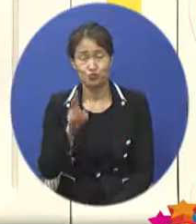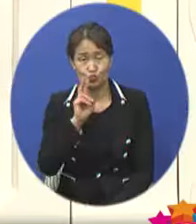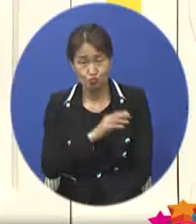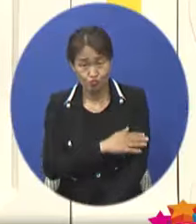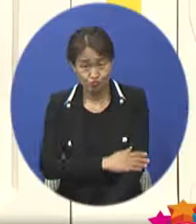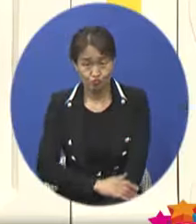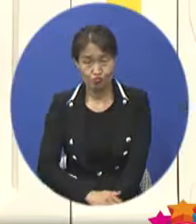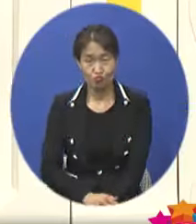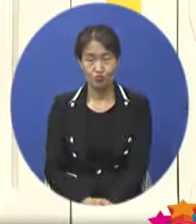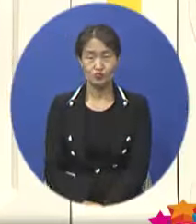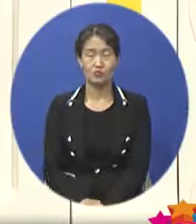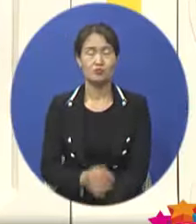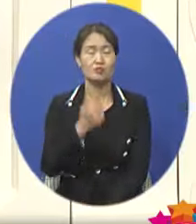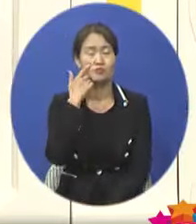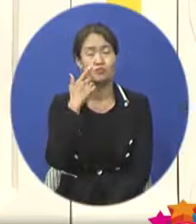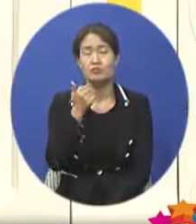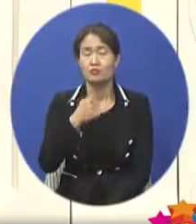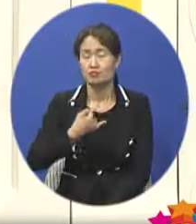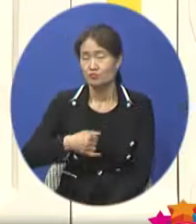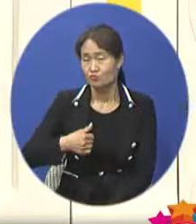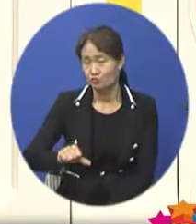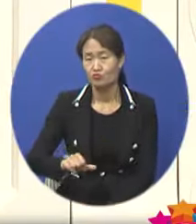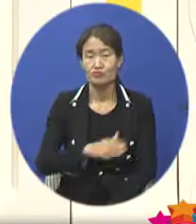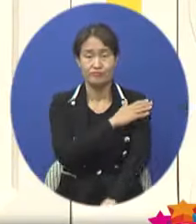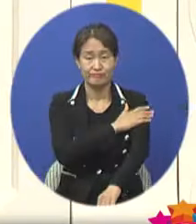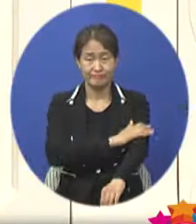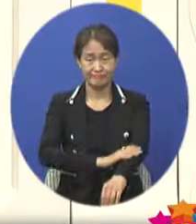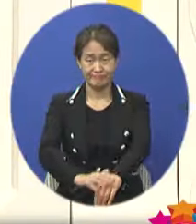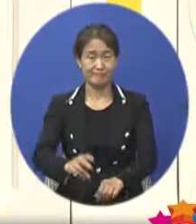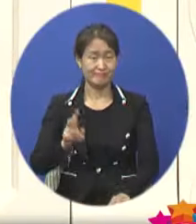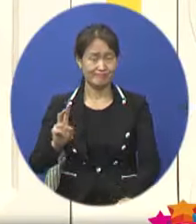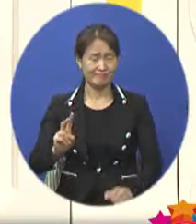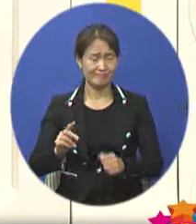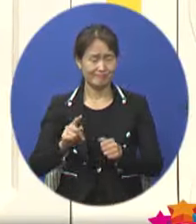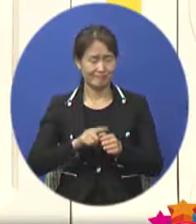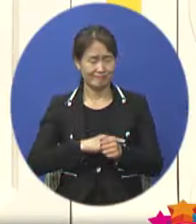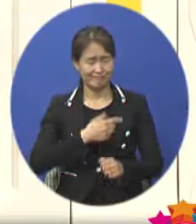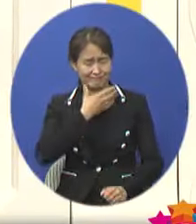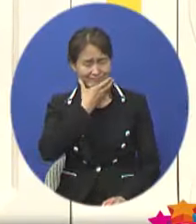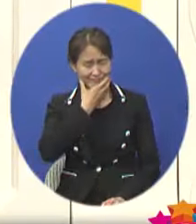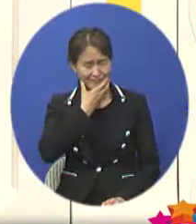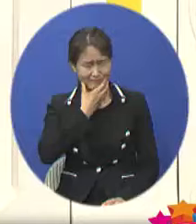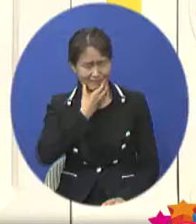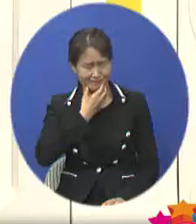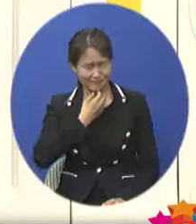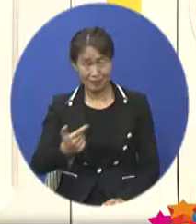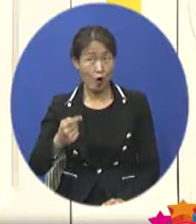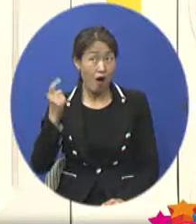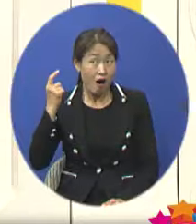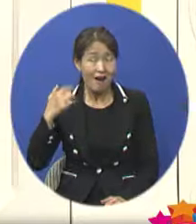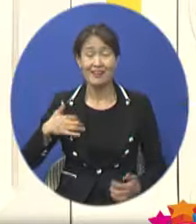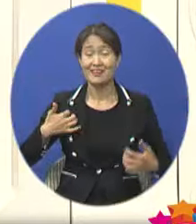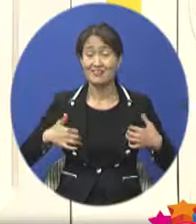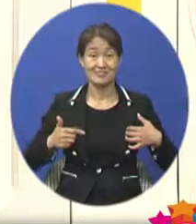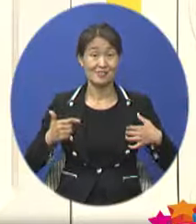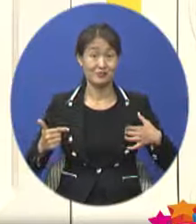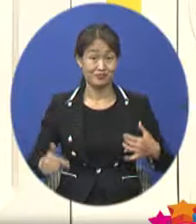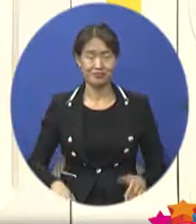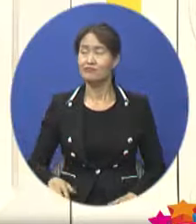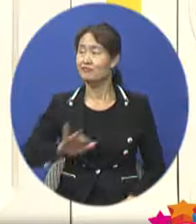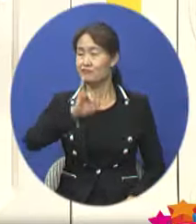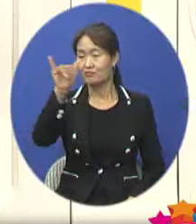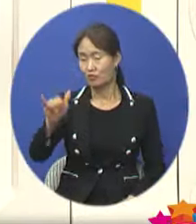부르신 노래요. 네, 우리 아버님, 네. 우리 자녀분들이 이렇게 또 잘하고 네. 있으니까 얼마나 행복하시겠어요. 야, 듣기만 해도 좋습니다, 기분이. 네. 야, 여기